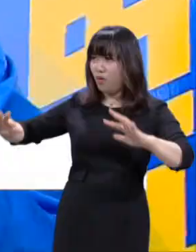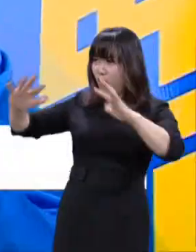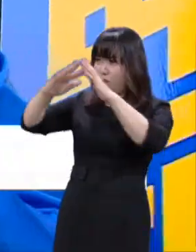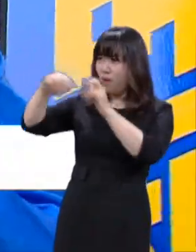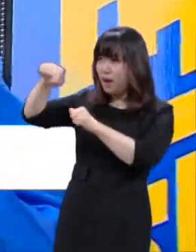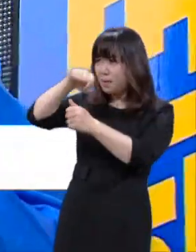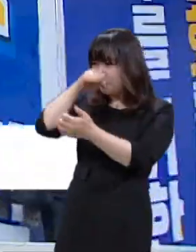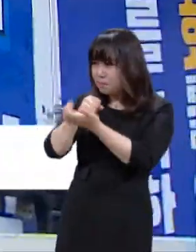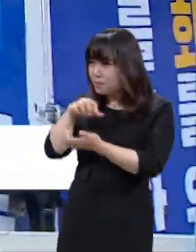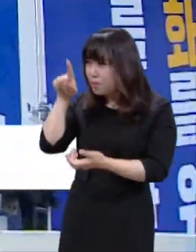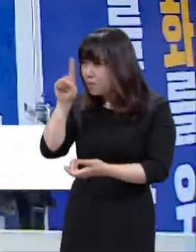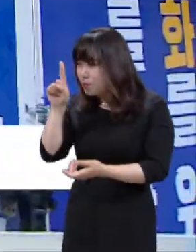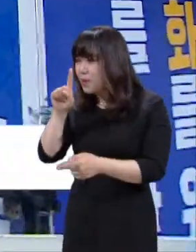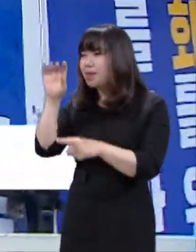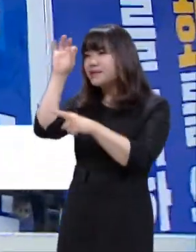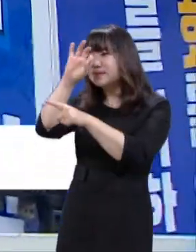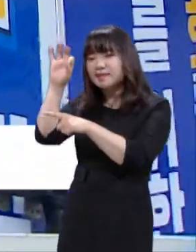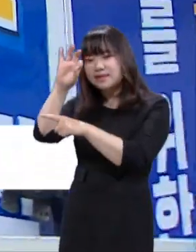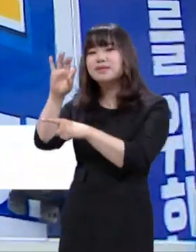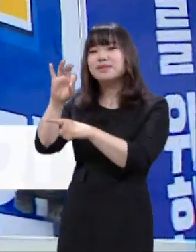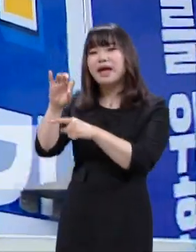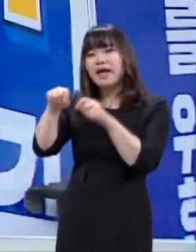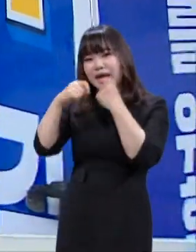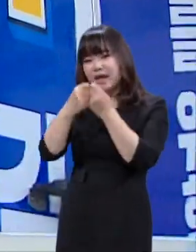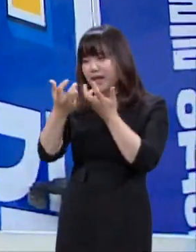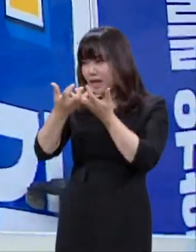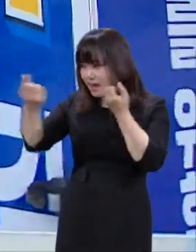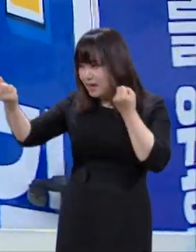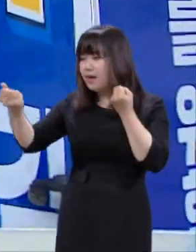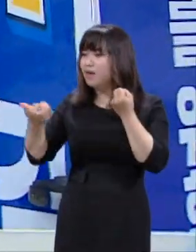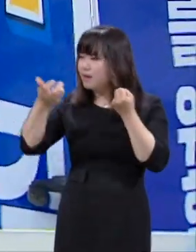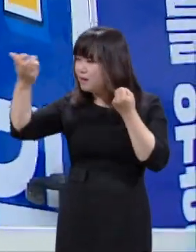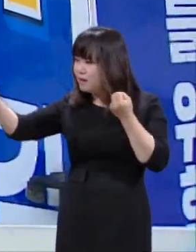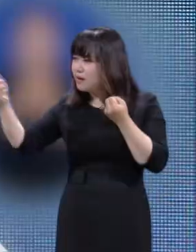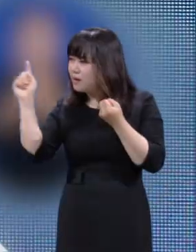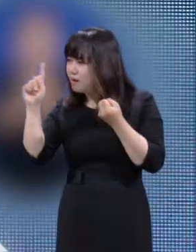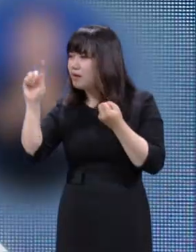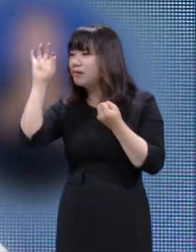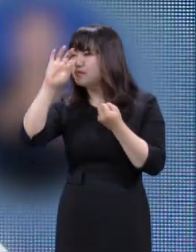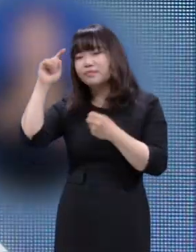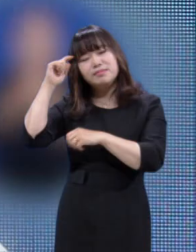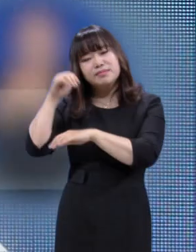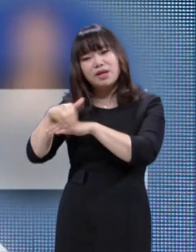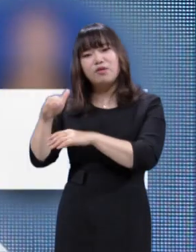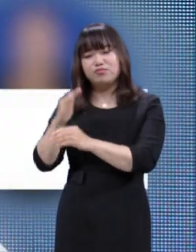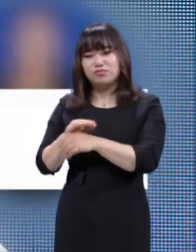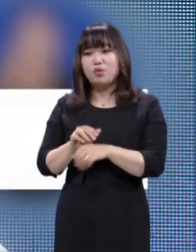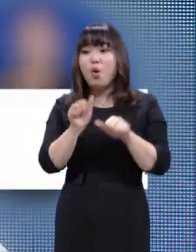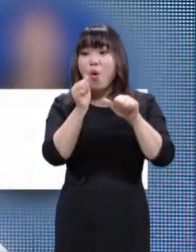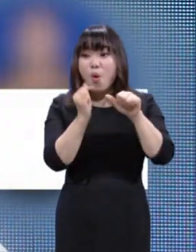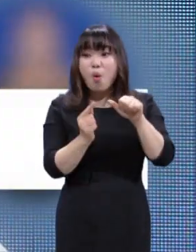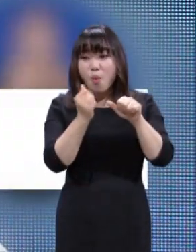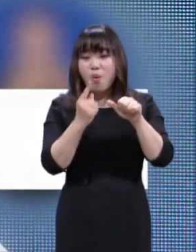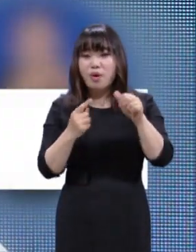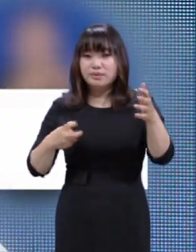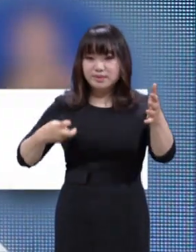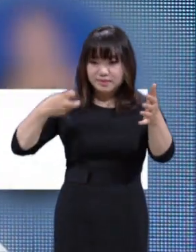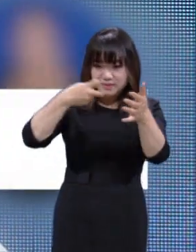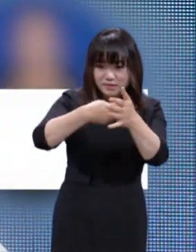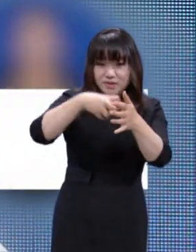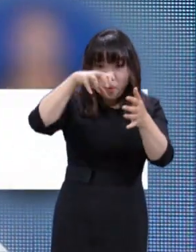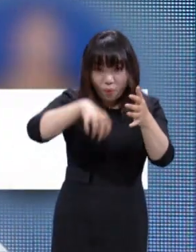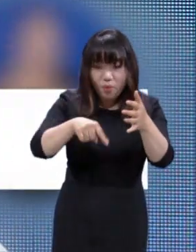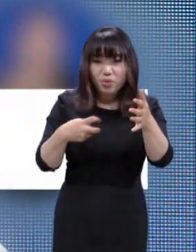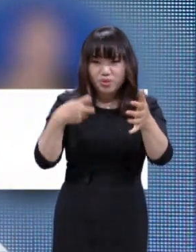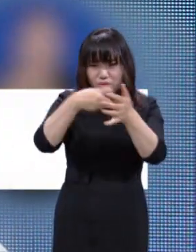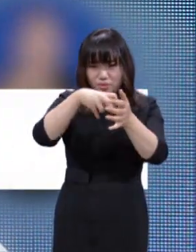찾아 별도로 이전하는 방안도 검토해야 한다고 밝혔습니다. 5호선 차량기지가 있는데요.